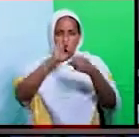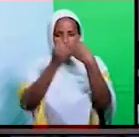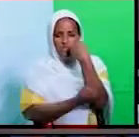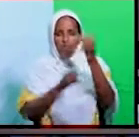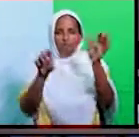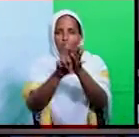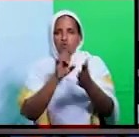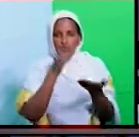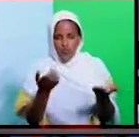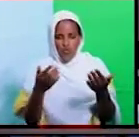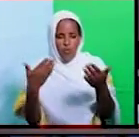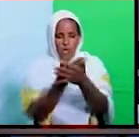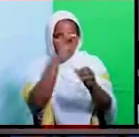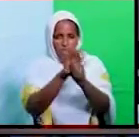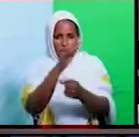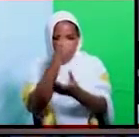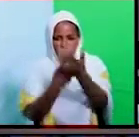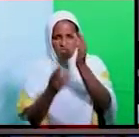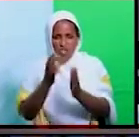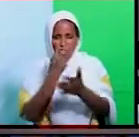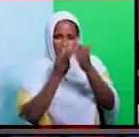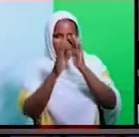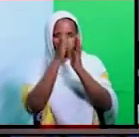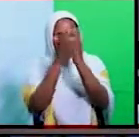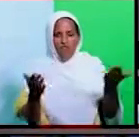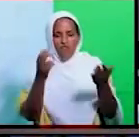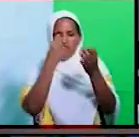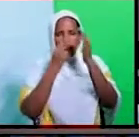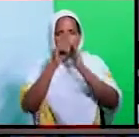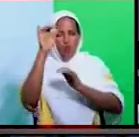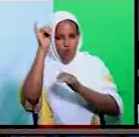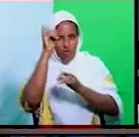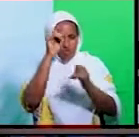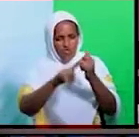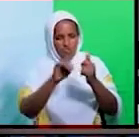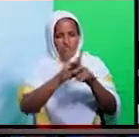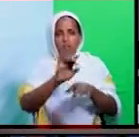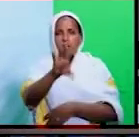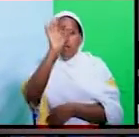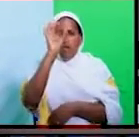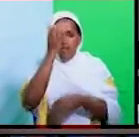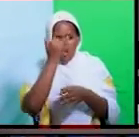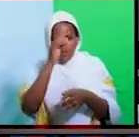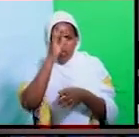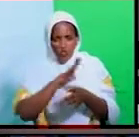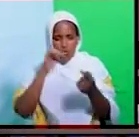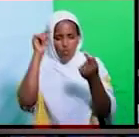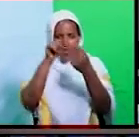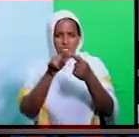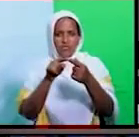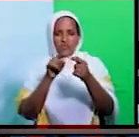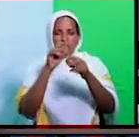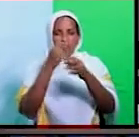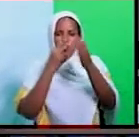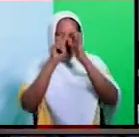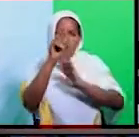ብለህ ስላሰብክ ስለ ትህትና እግዚአብሔር እዛ ድረስ አትደክም የፈለግከውን ጠይቀህኝ ይነግር ዘንድ ልኮኛል ብሎ